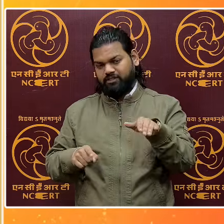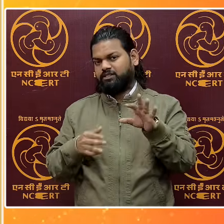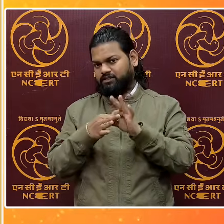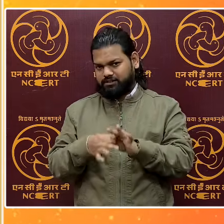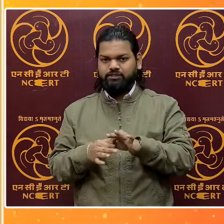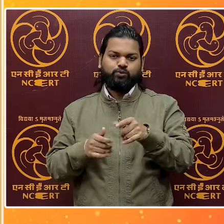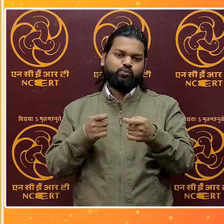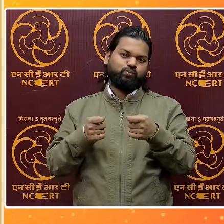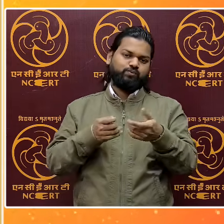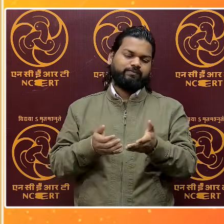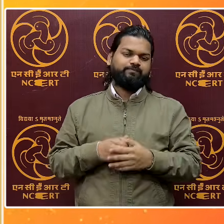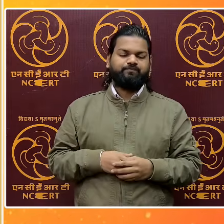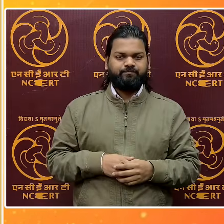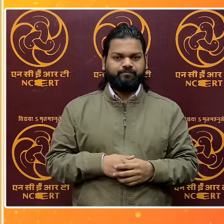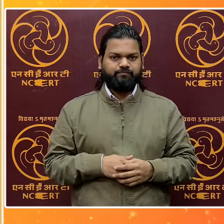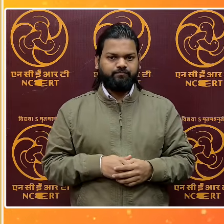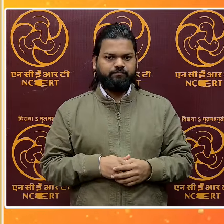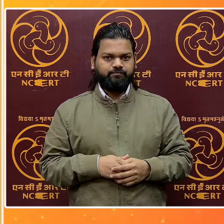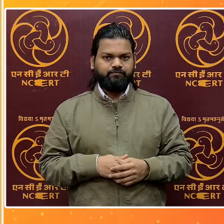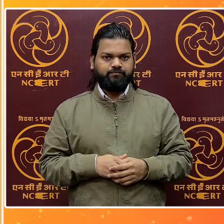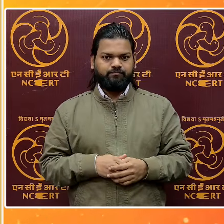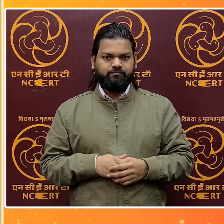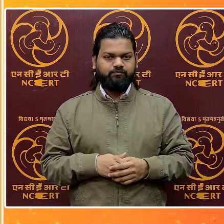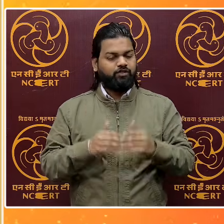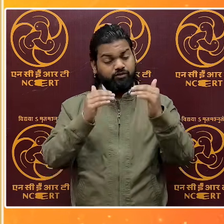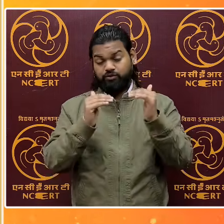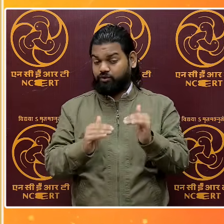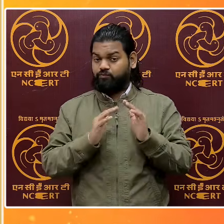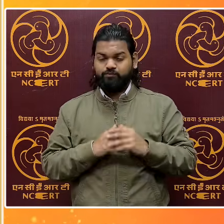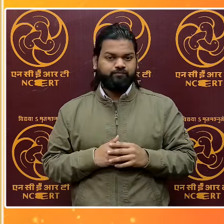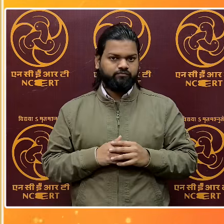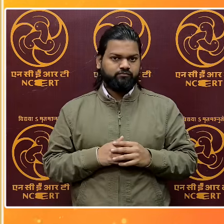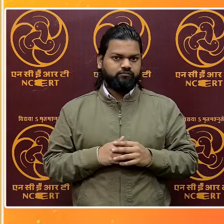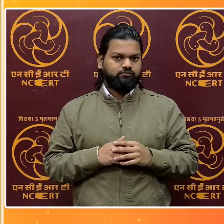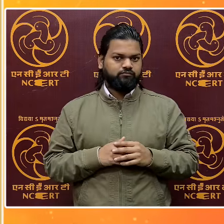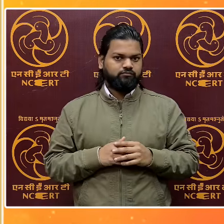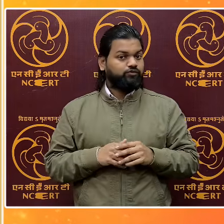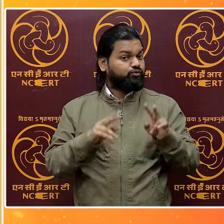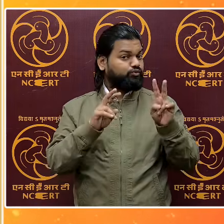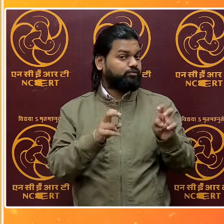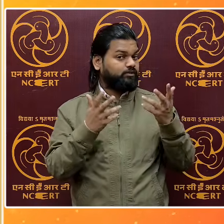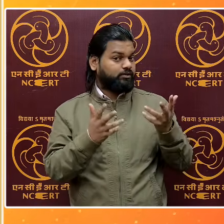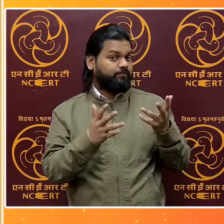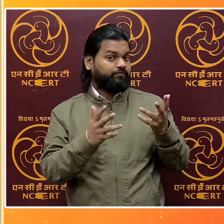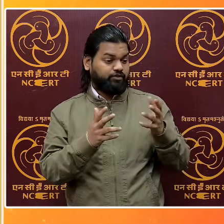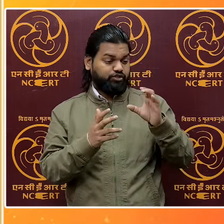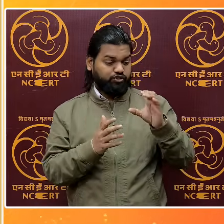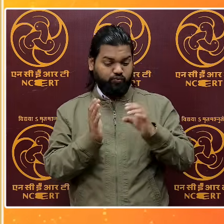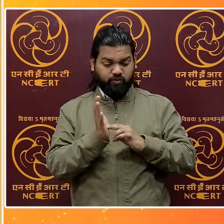एक्सप्लोजन को कंट्रोल करने के लिए। नाउ आवर नेक्स्ट टॉपिक इज कॉन्ट्रासेप्टिव